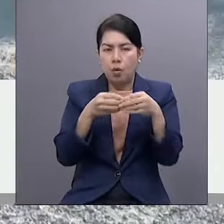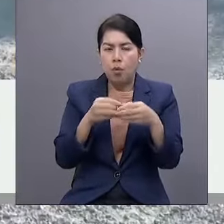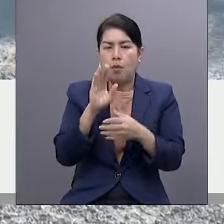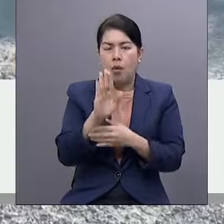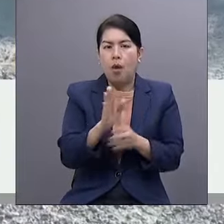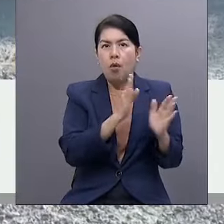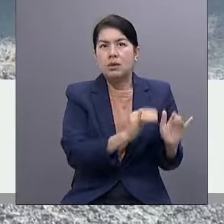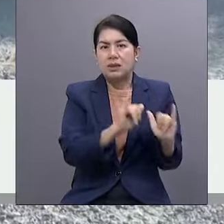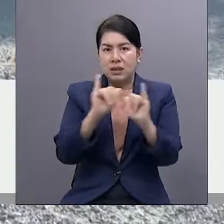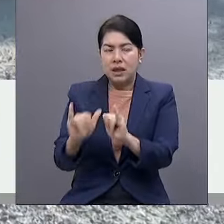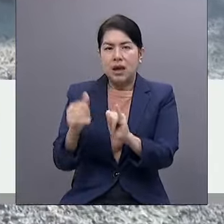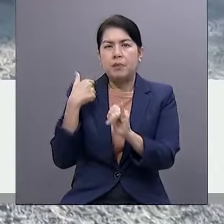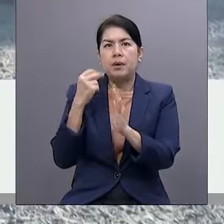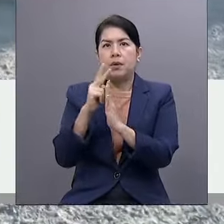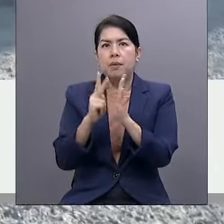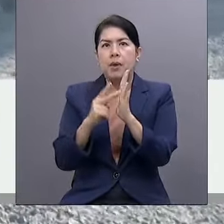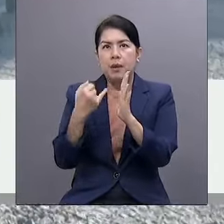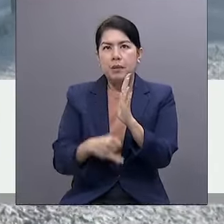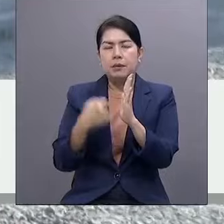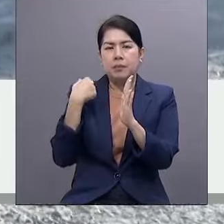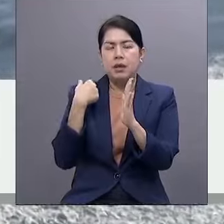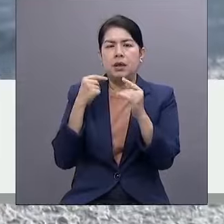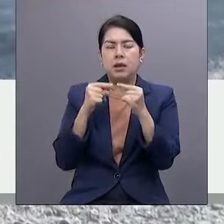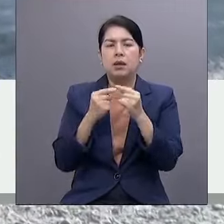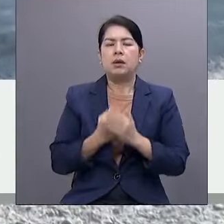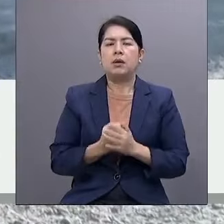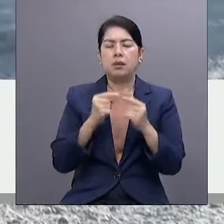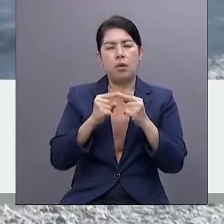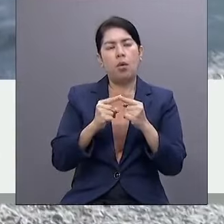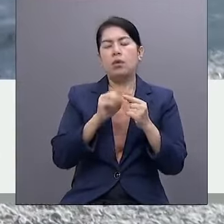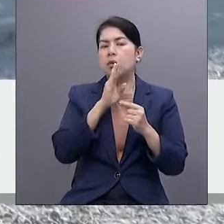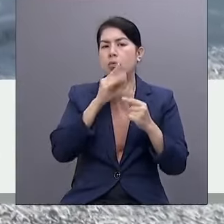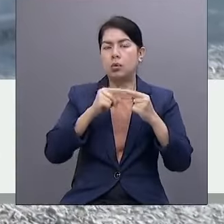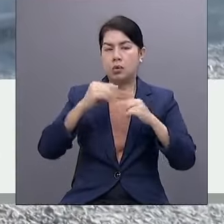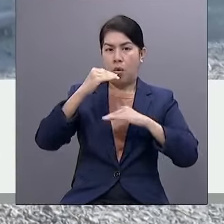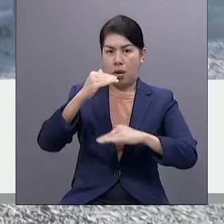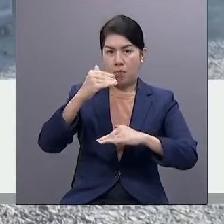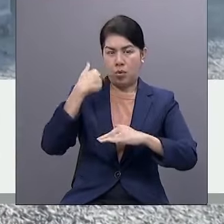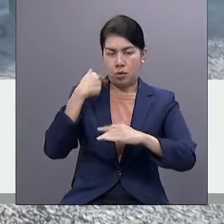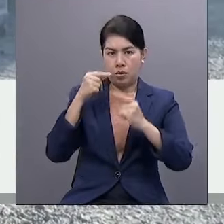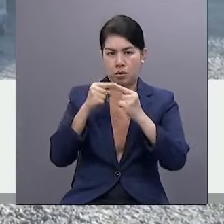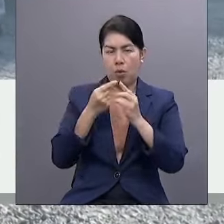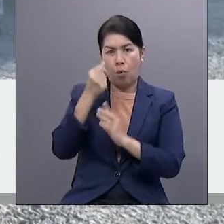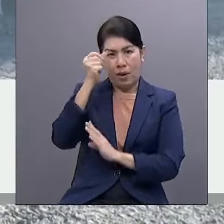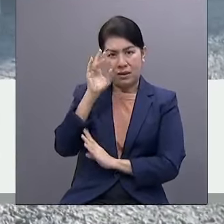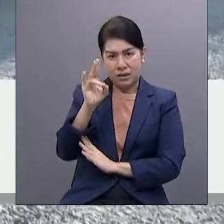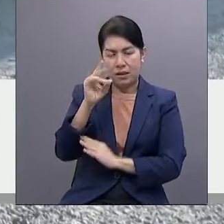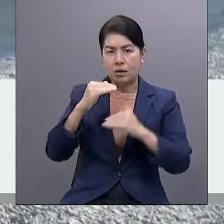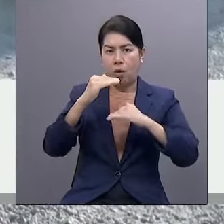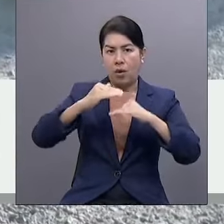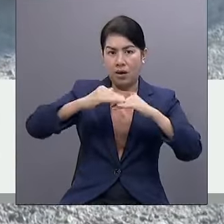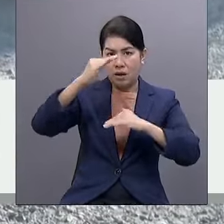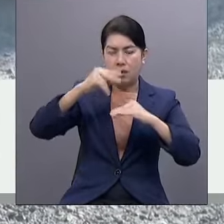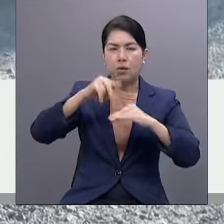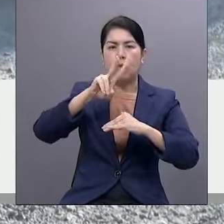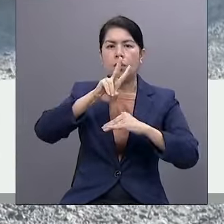ข้าเมืองผิดกฎหมายเนี่ยเฉลี่ยวันละมากกว่า 2,500 คนในช่วงระยะเวลา7วันนะคะและจะยกเลิกคำสั่งก็ต่อเมื่อตัว